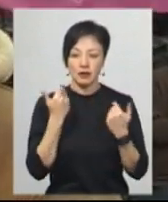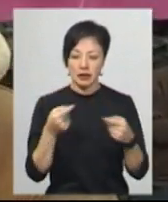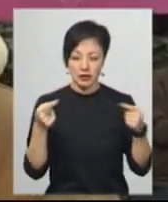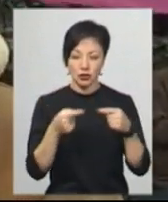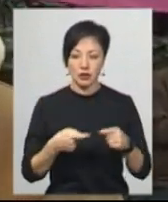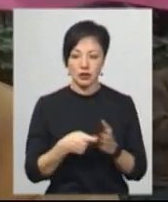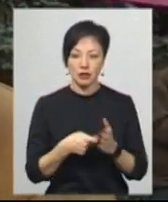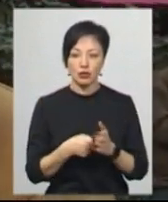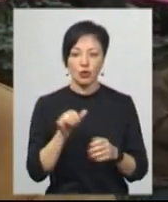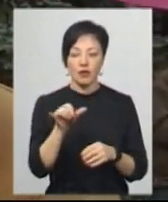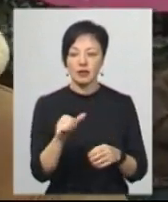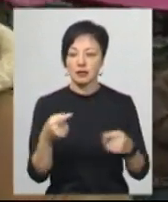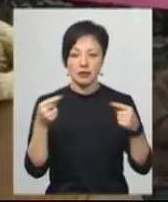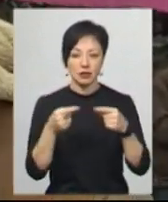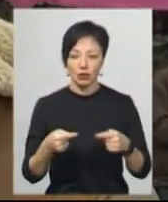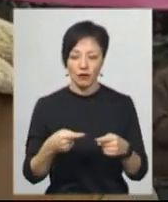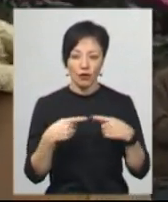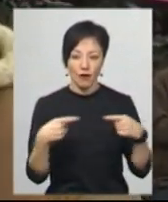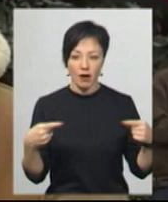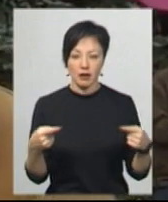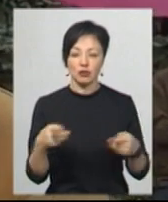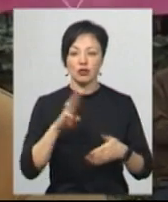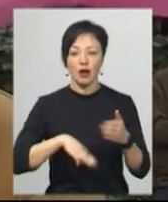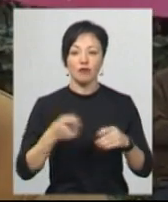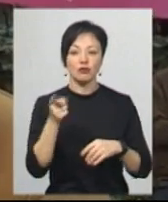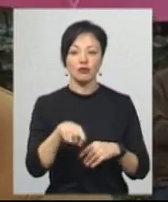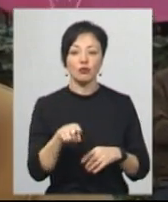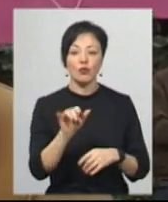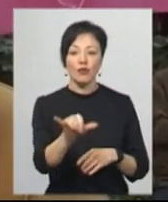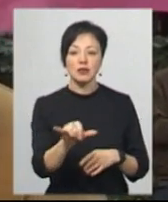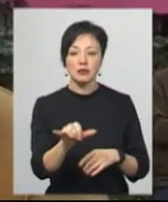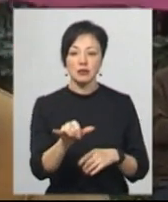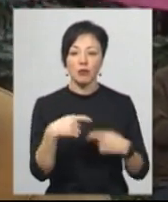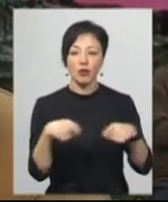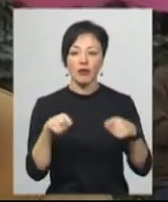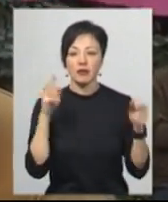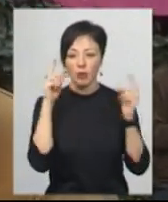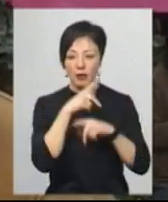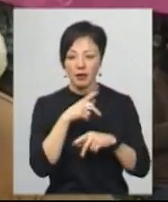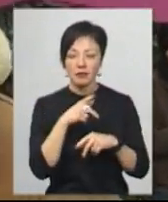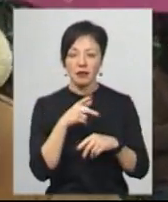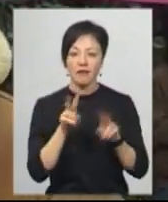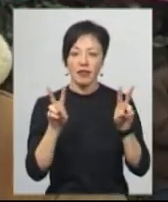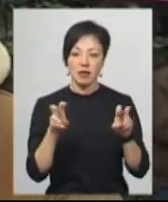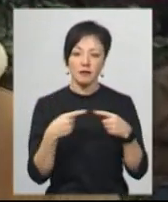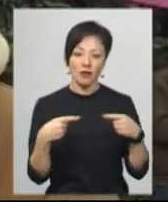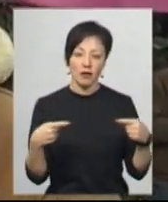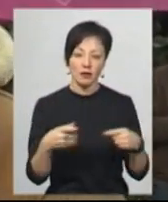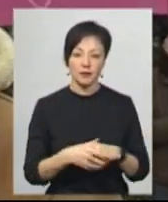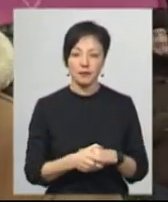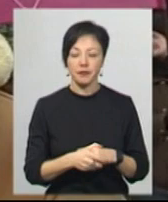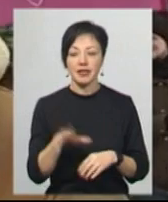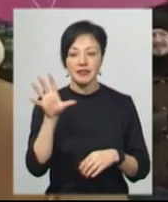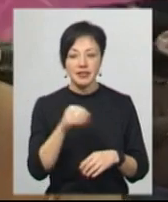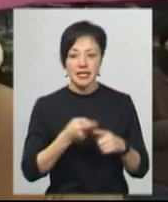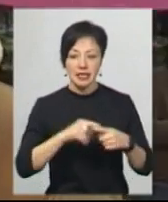каса, штраф за те, що у вас не зійшовся товар, штраф за те, що ваш продавець помилився в назві товару, коли його вибивав. За все